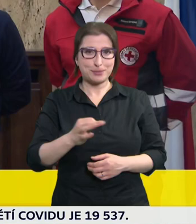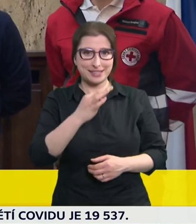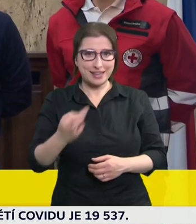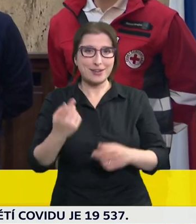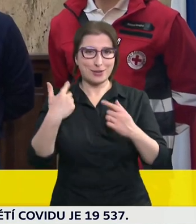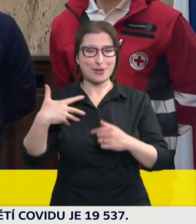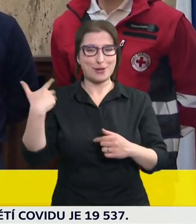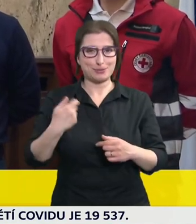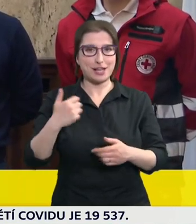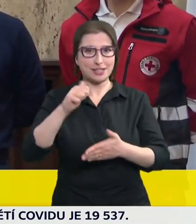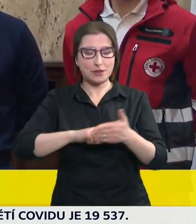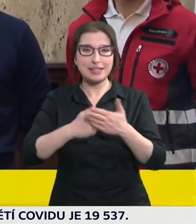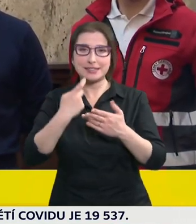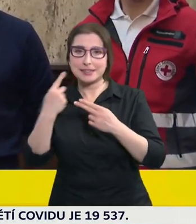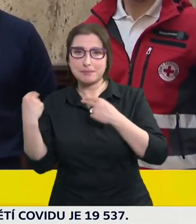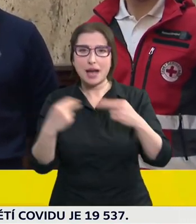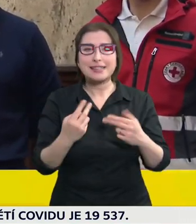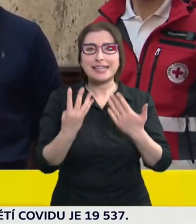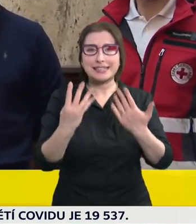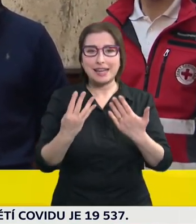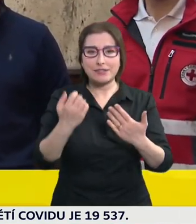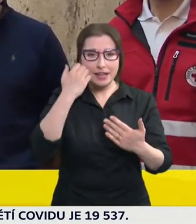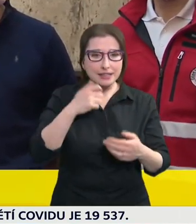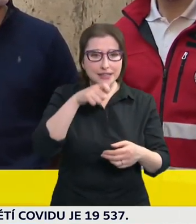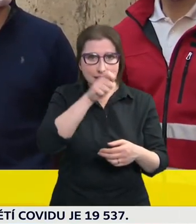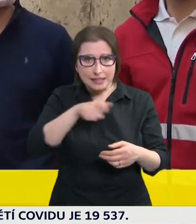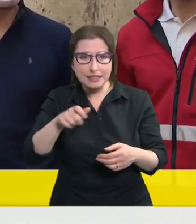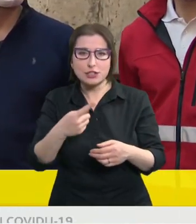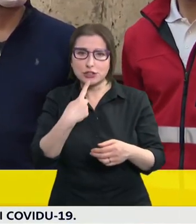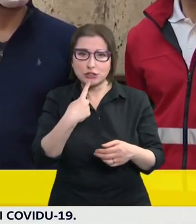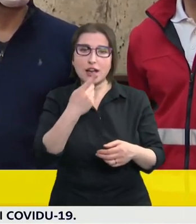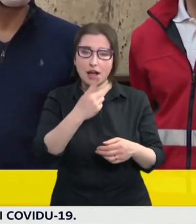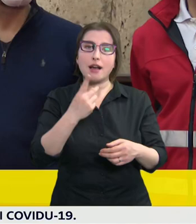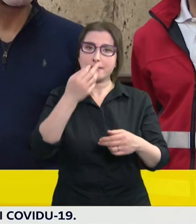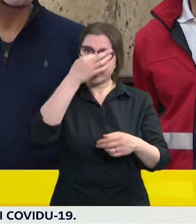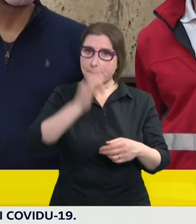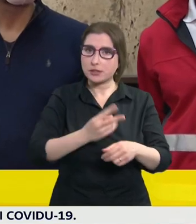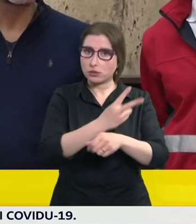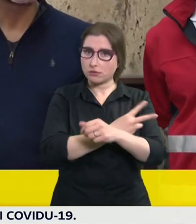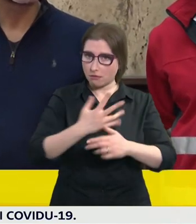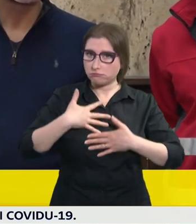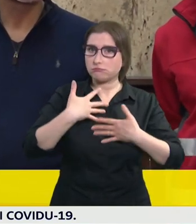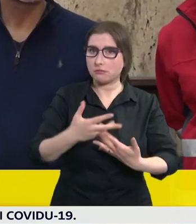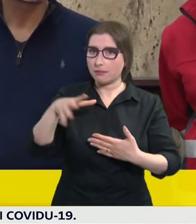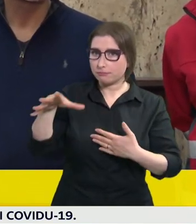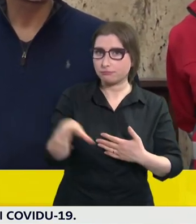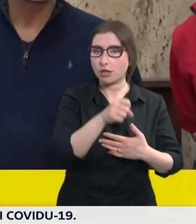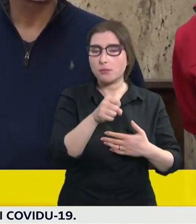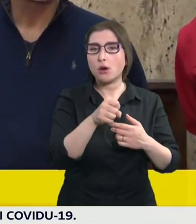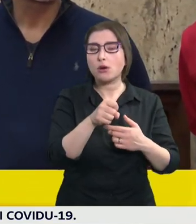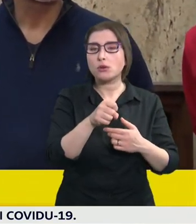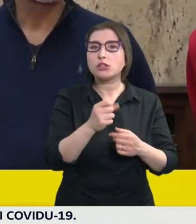chci ještě vrátit k těm 9 pacientům, které, jak jste říkal, je ochotné Německo přijmout. Odkud vlastně to